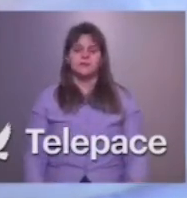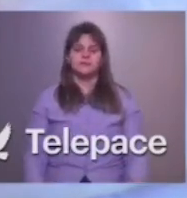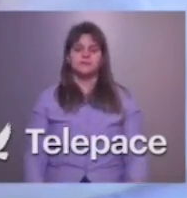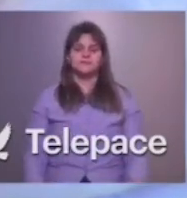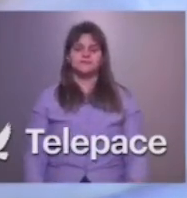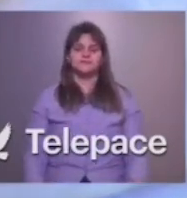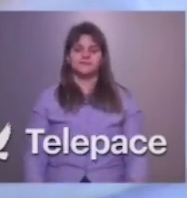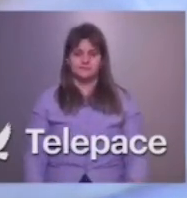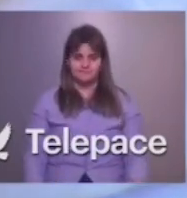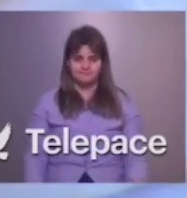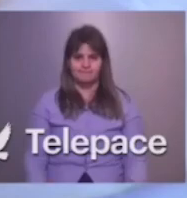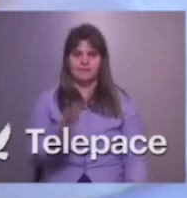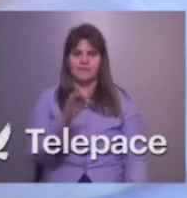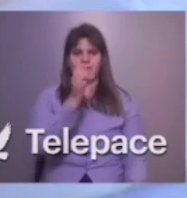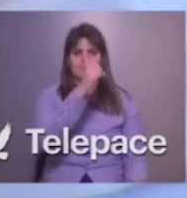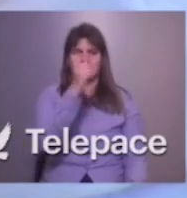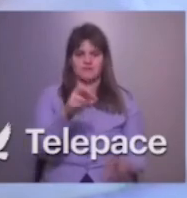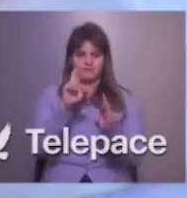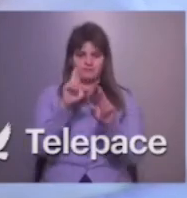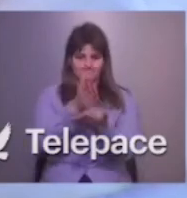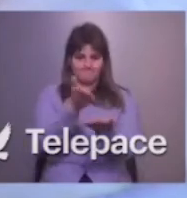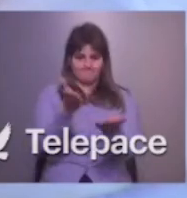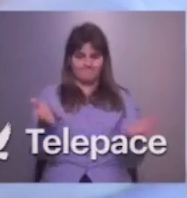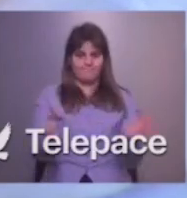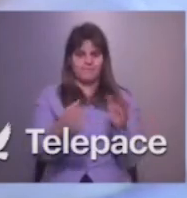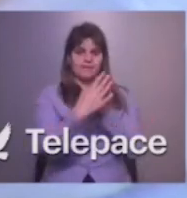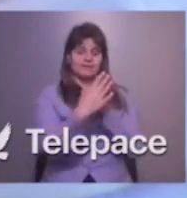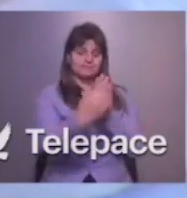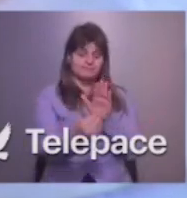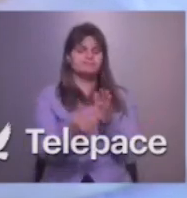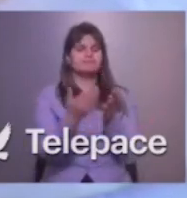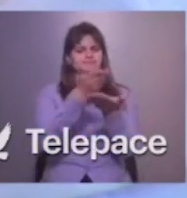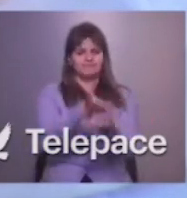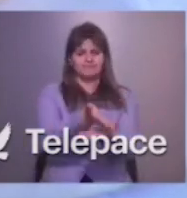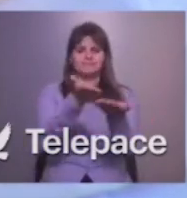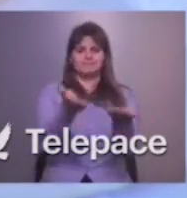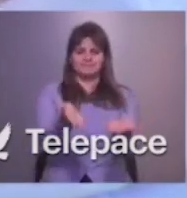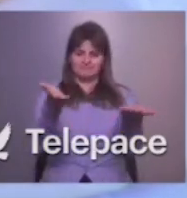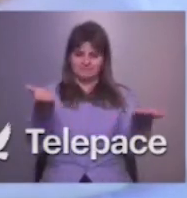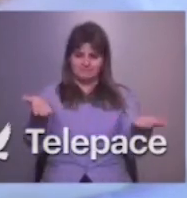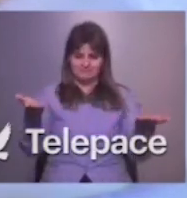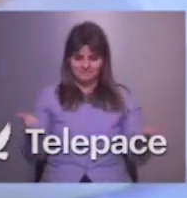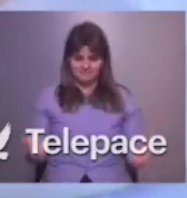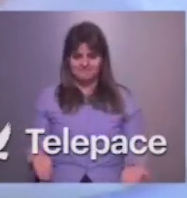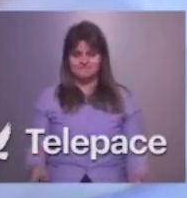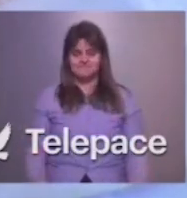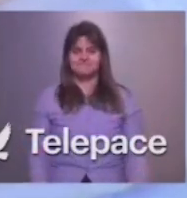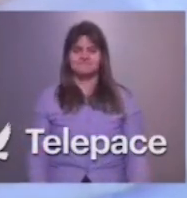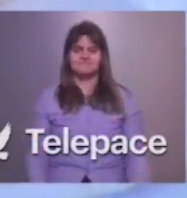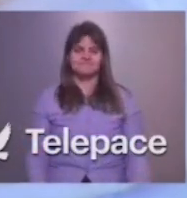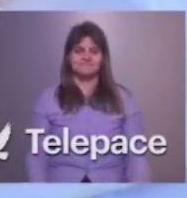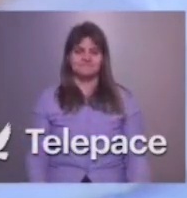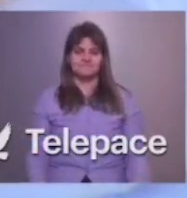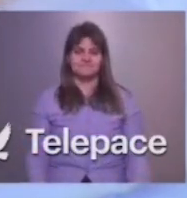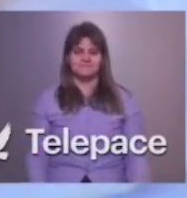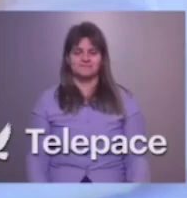Pax vobis. Et spiritus tuo.